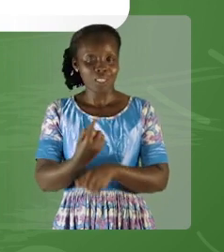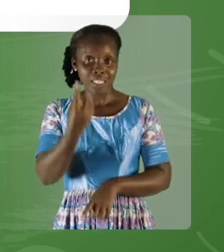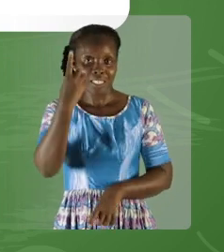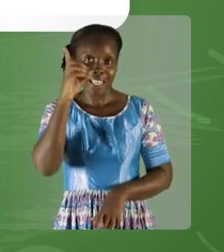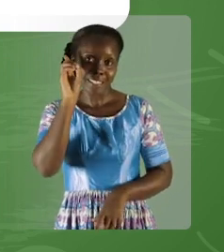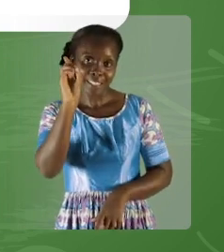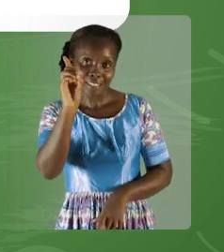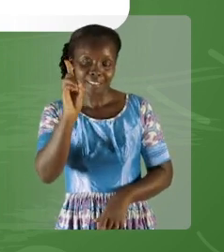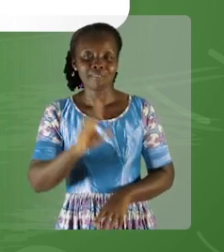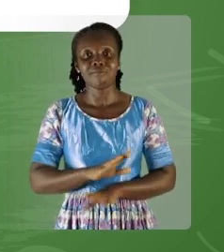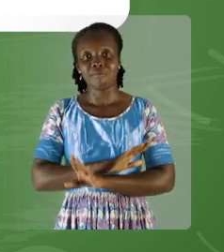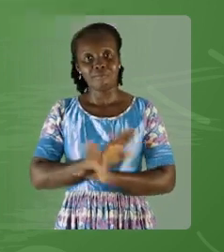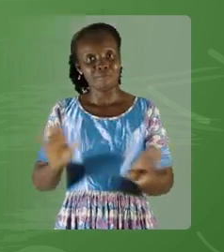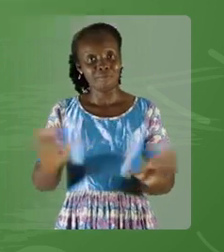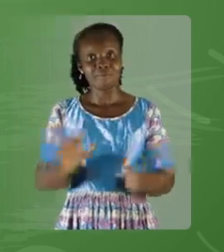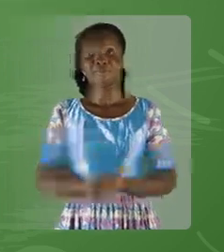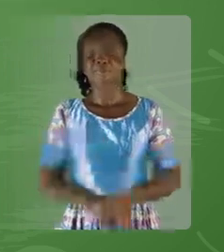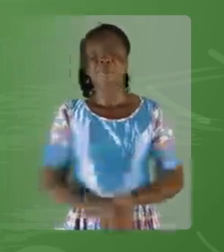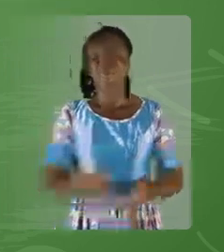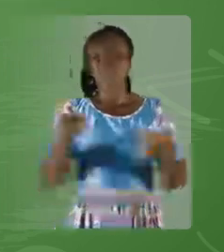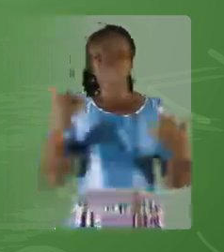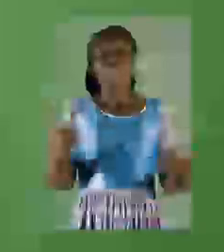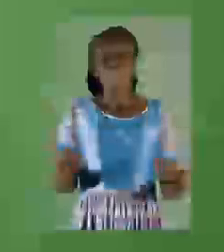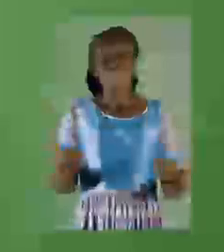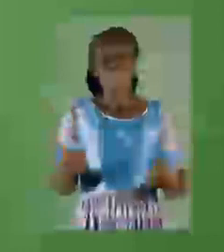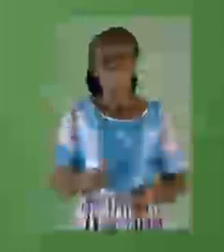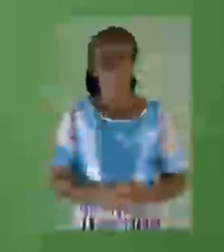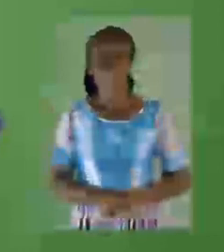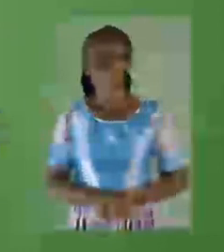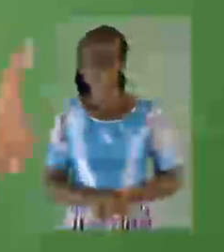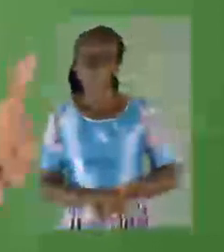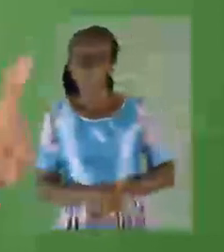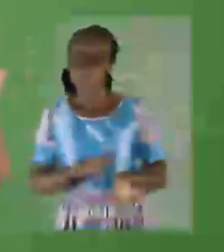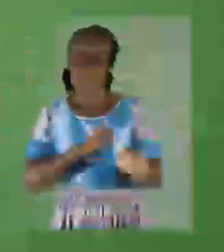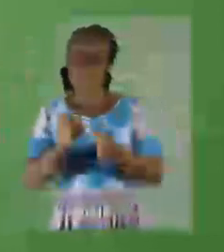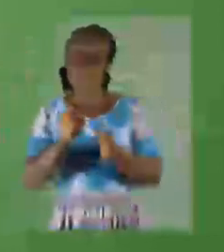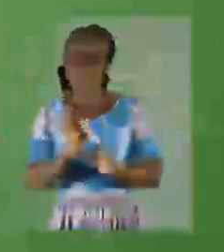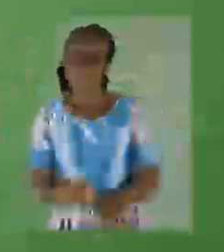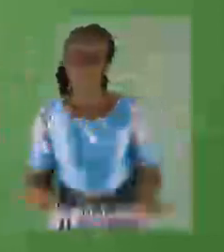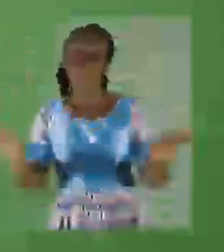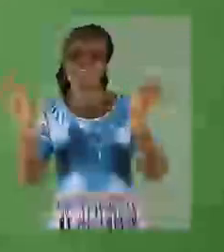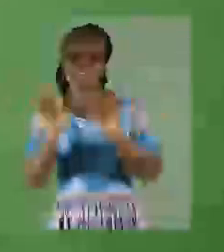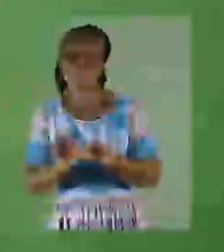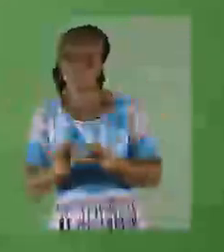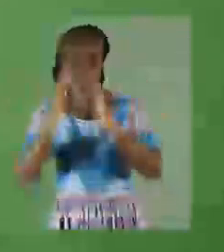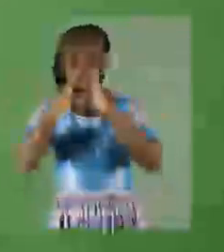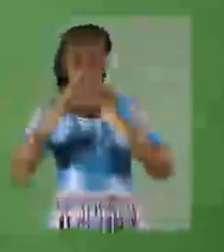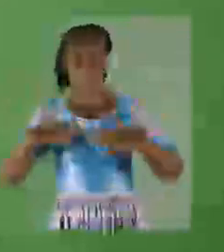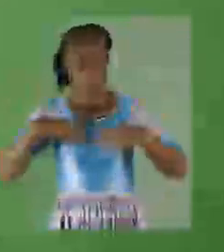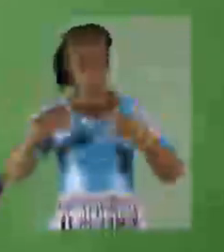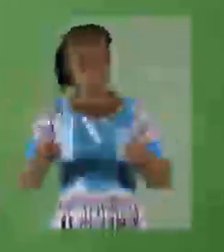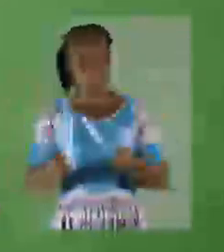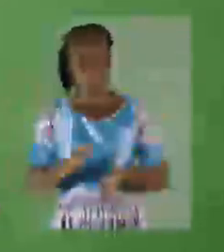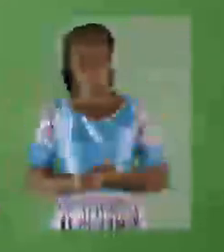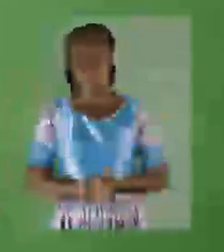la bonne réponse. Maintenant, nous allons voir l'importance du centre de